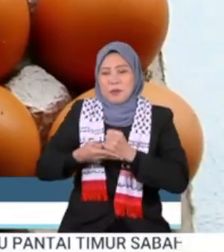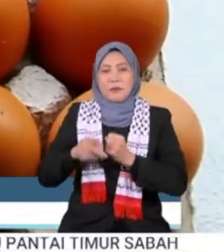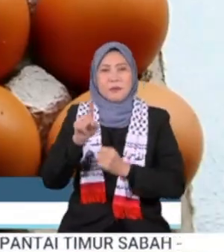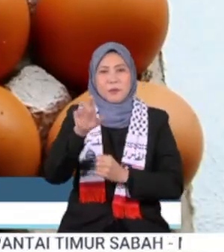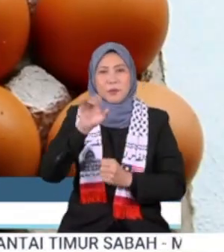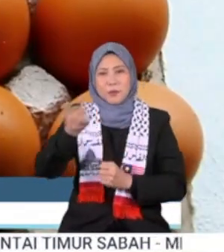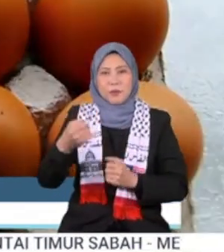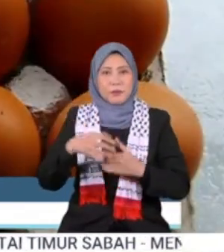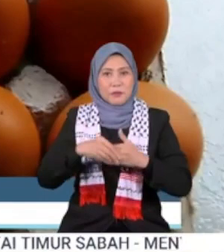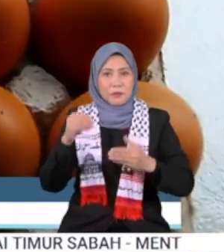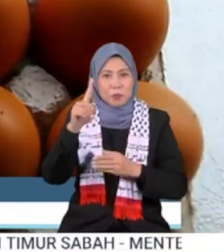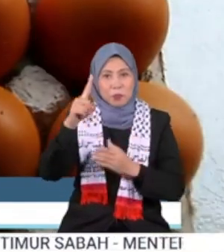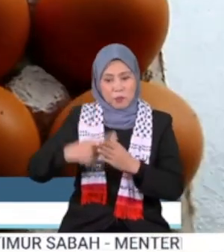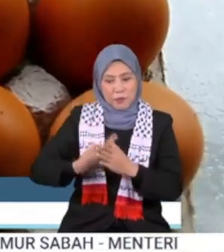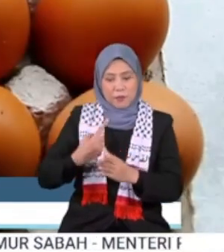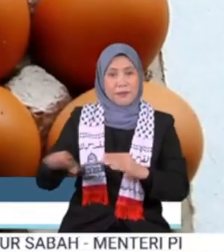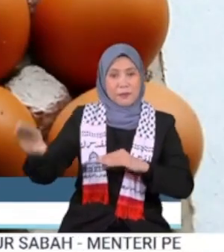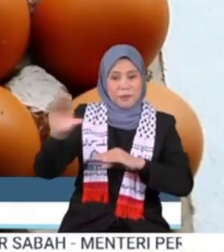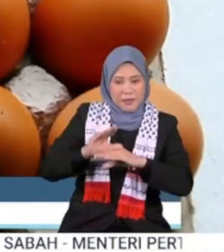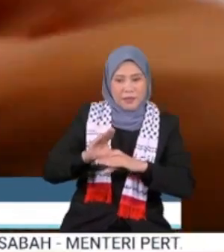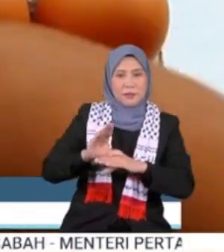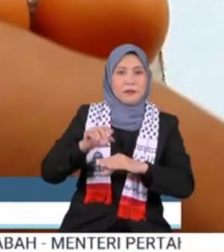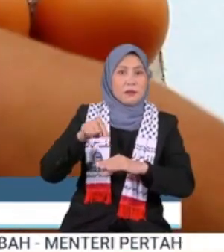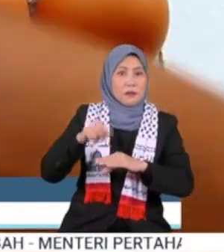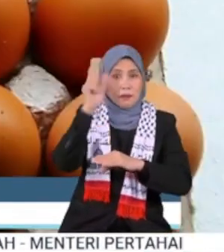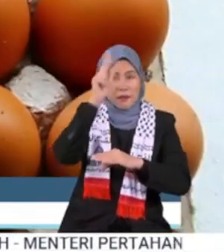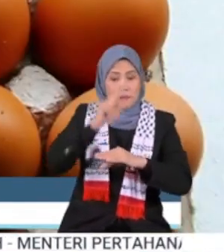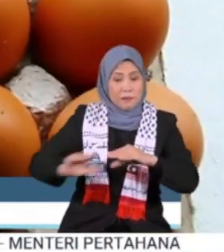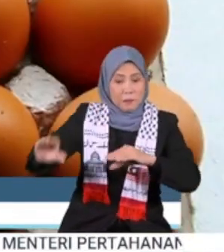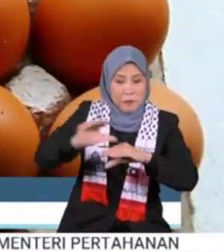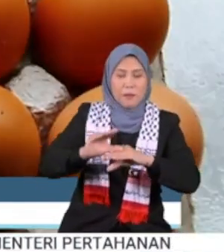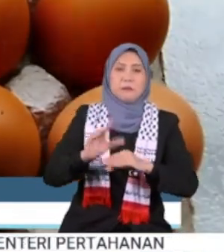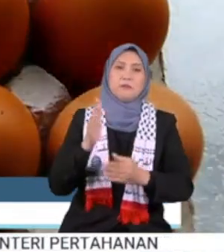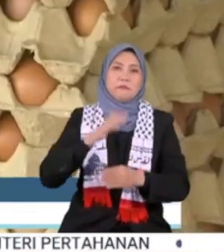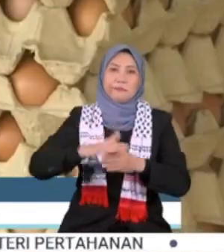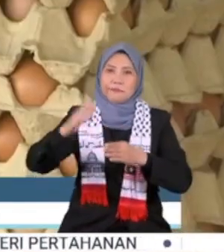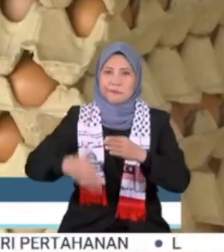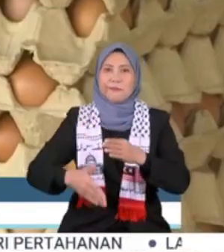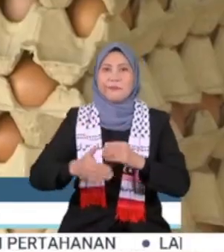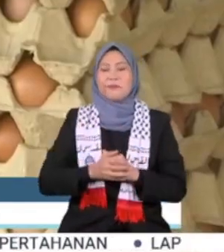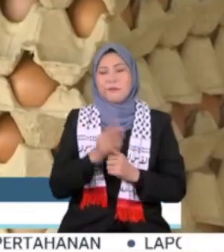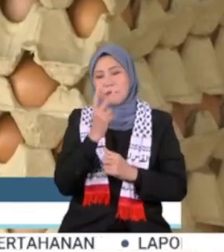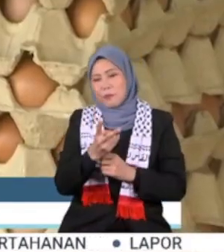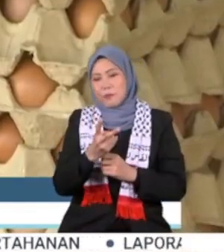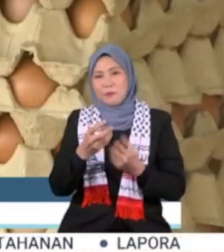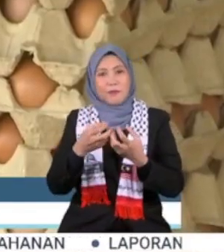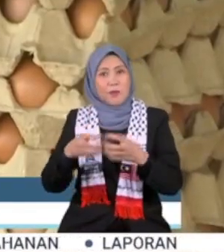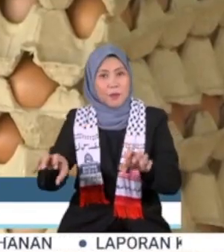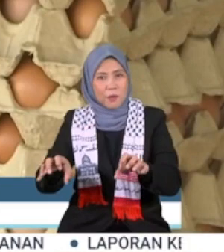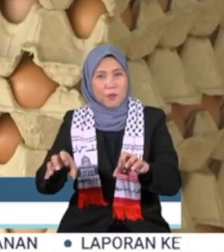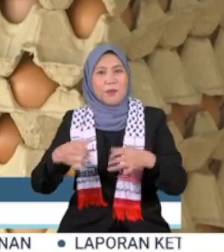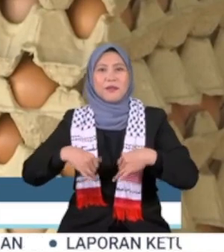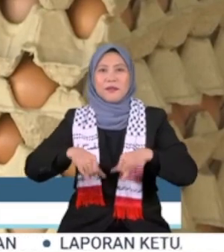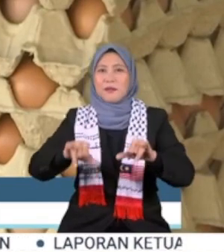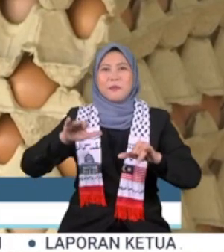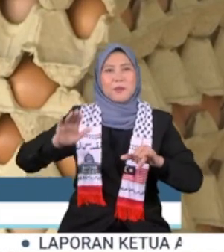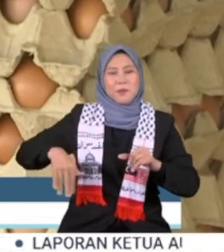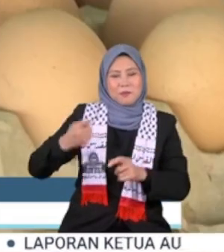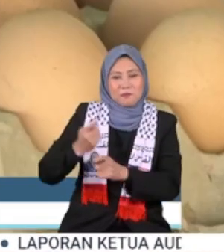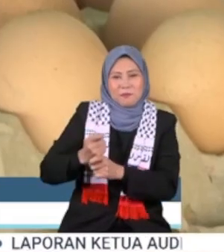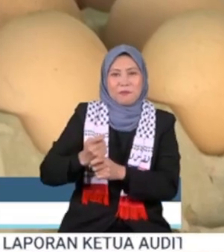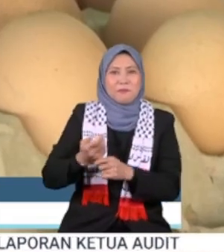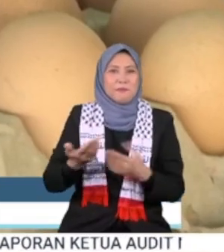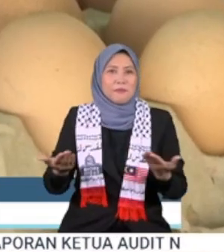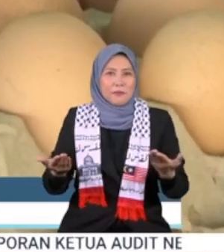juta sebulan apabila subsidi ayam ditamatkan Pada masa ini kerajaan melihat bekalan telur masih belum stabil